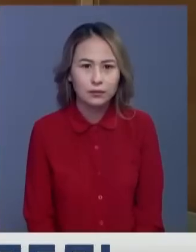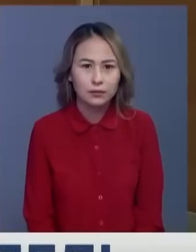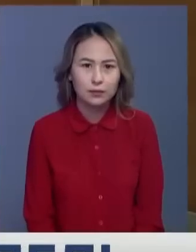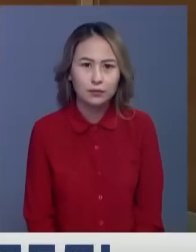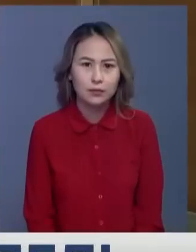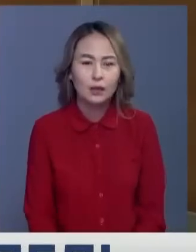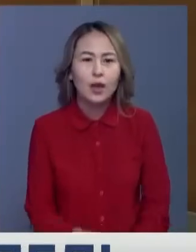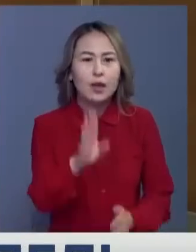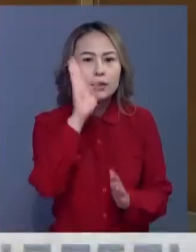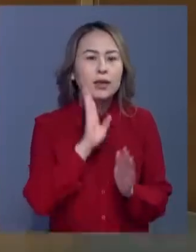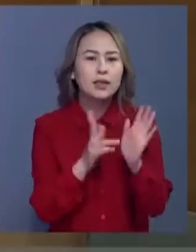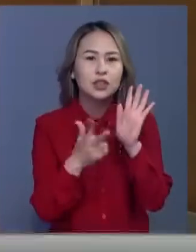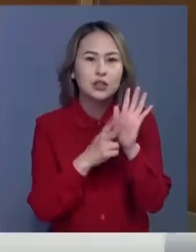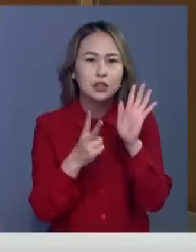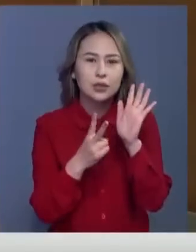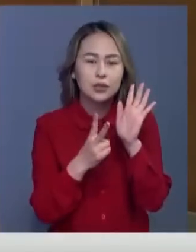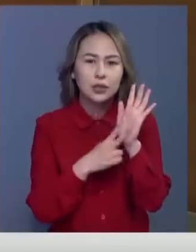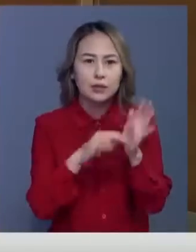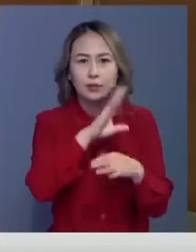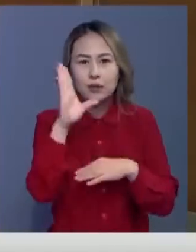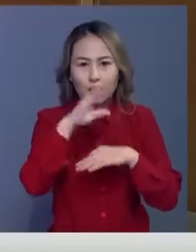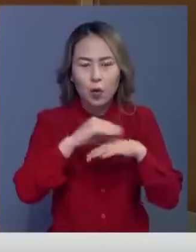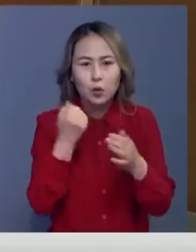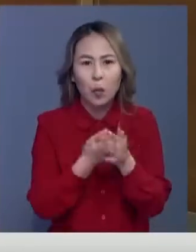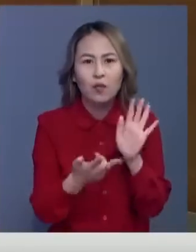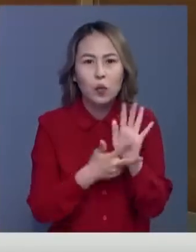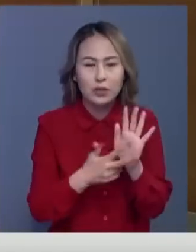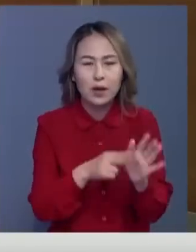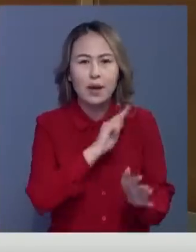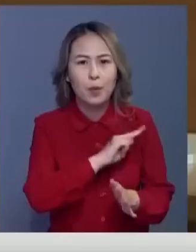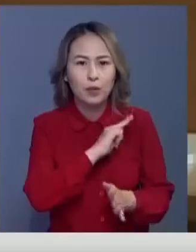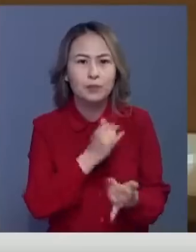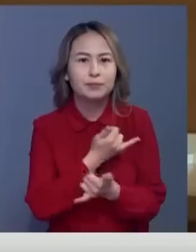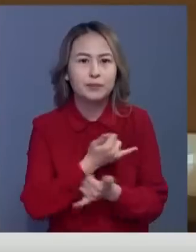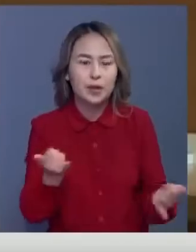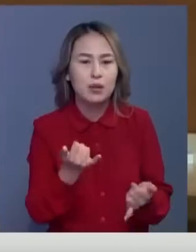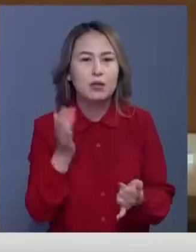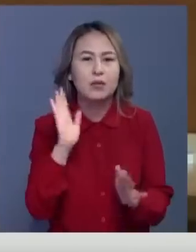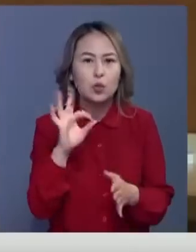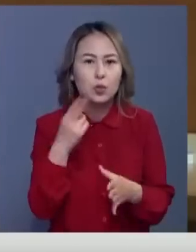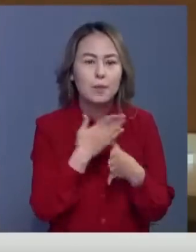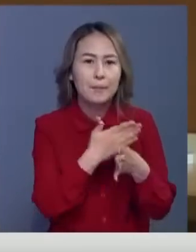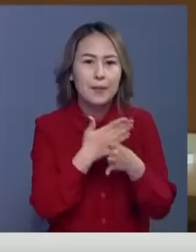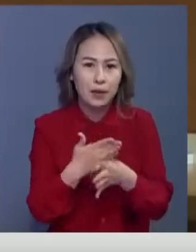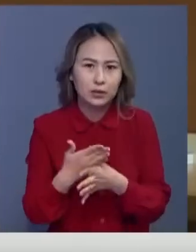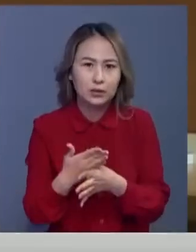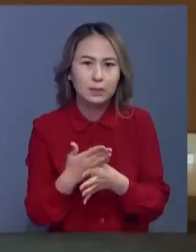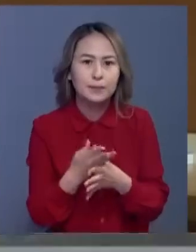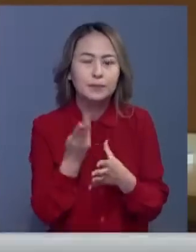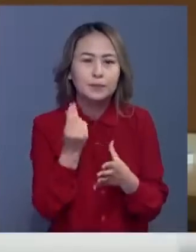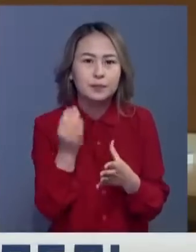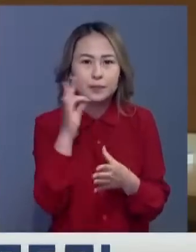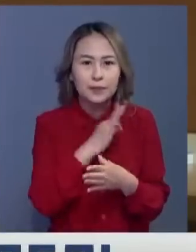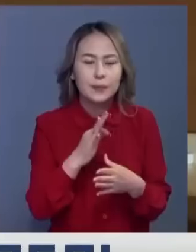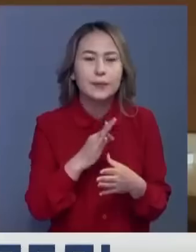Таңғы 7-ден кешкі 8-ге дейін жұмыс халыққа қызмет көрсетіп жатырмыз. Берілген әлеуметтік көмектерді қаржылай